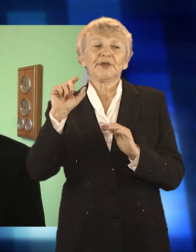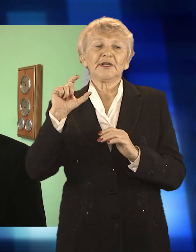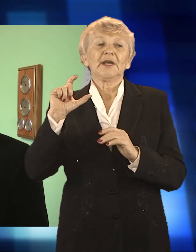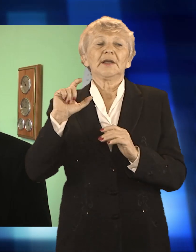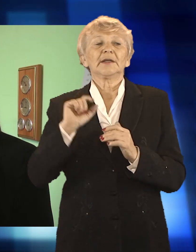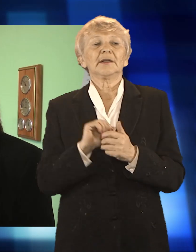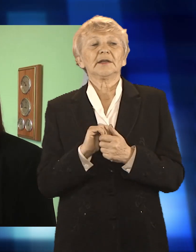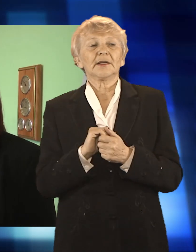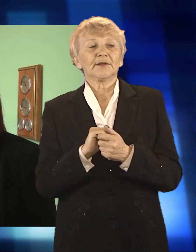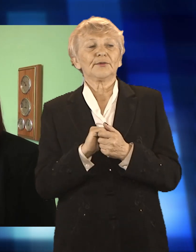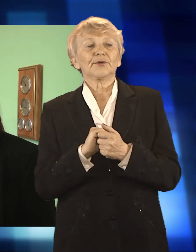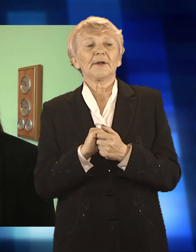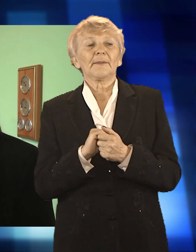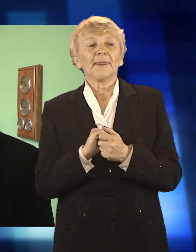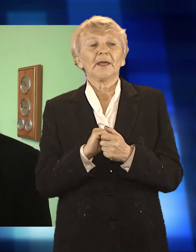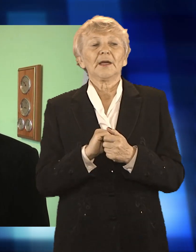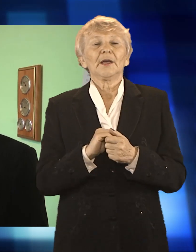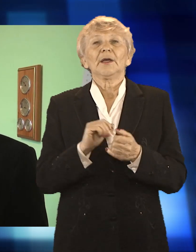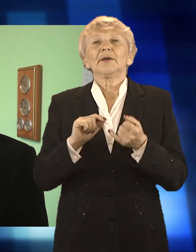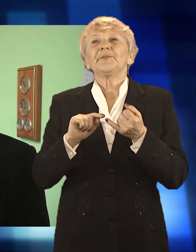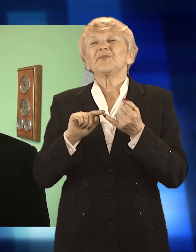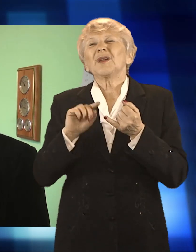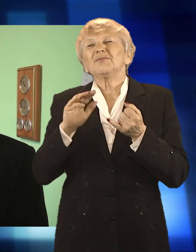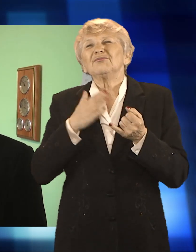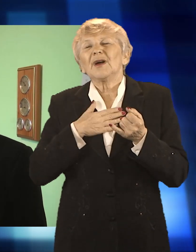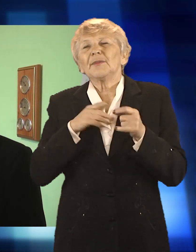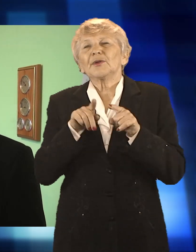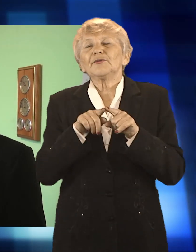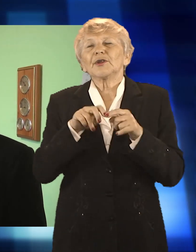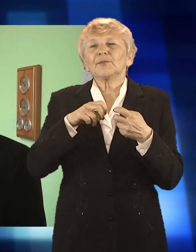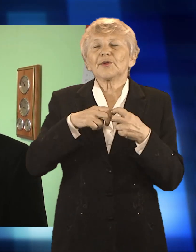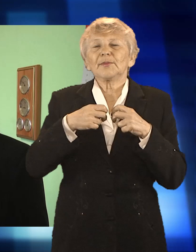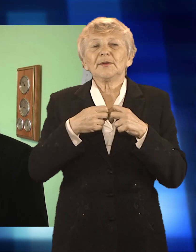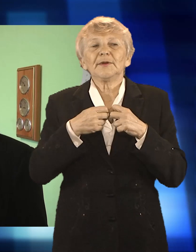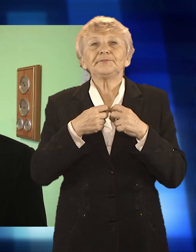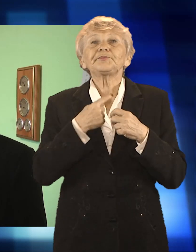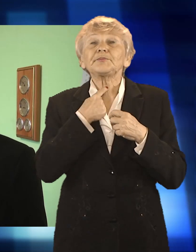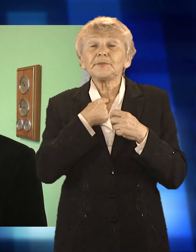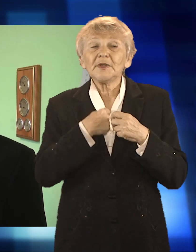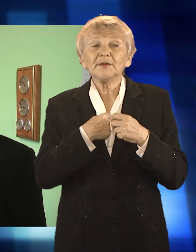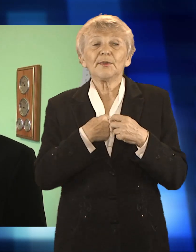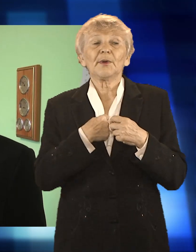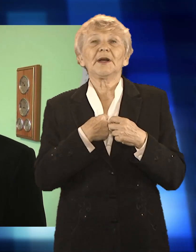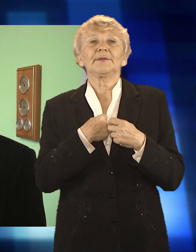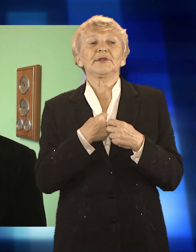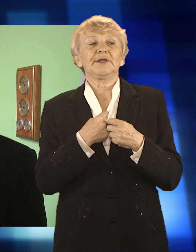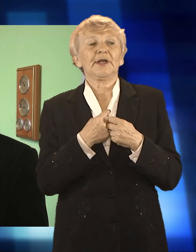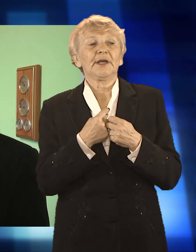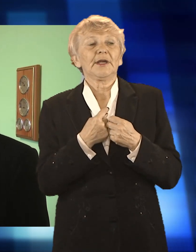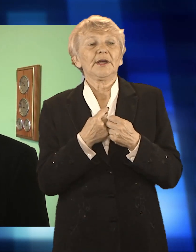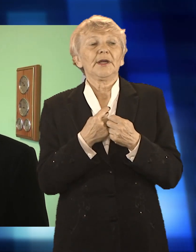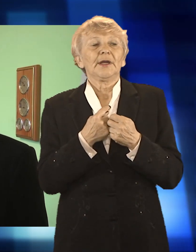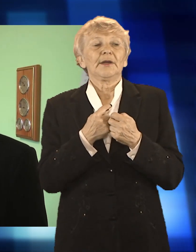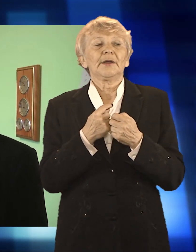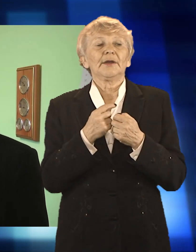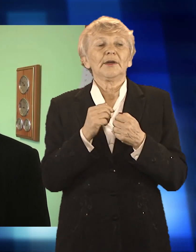to znaczy w okolicy miasta Wuhan w Chinach lub też ogólnie w południowo-wschodniej części Azji, w Tajwanie, Chinach,